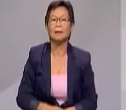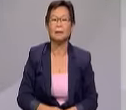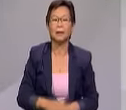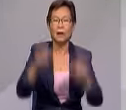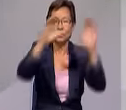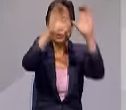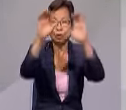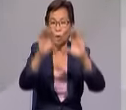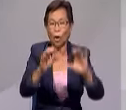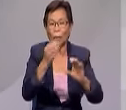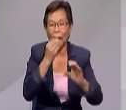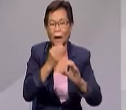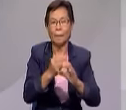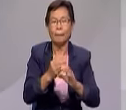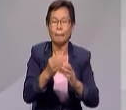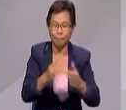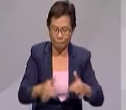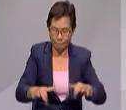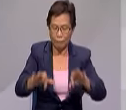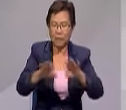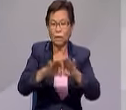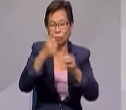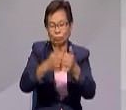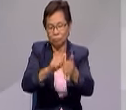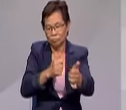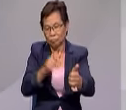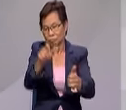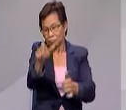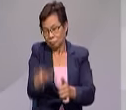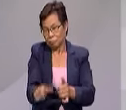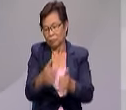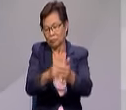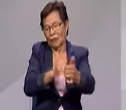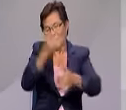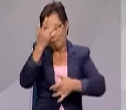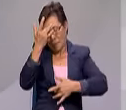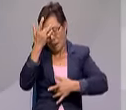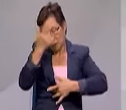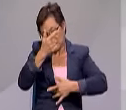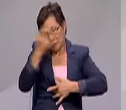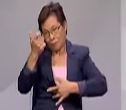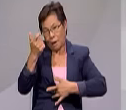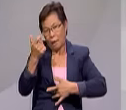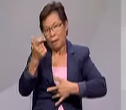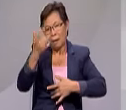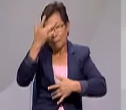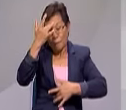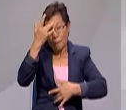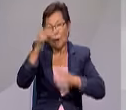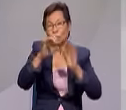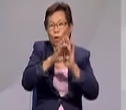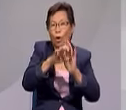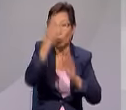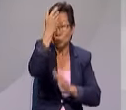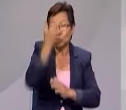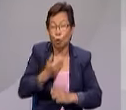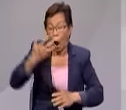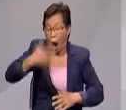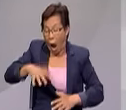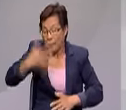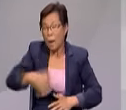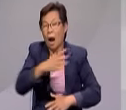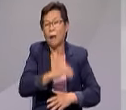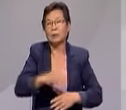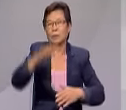Corak pemakanan memainkan peranan penting bagi mengelak seseorang menghadapi penyakit akibat penyakit seperti strok haba serta